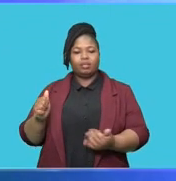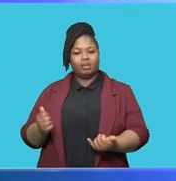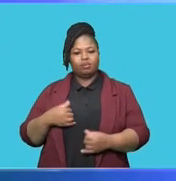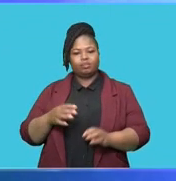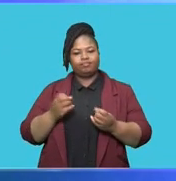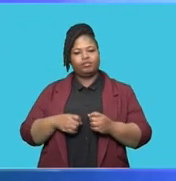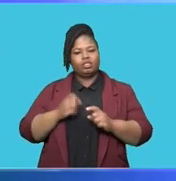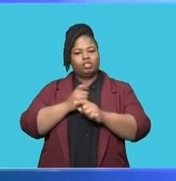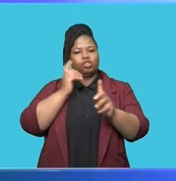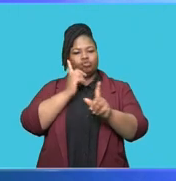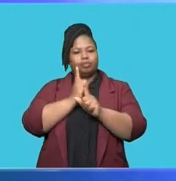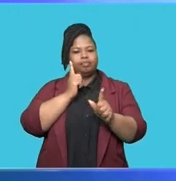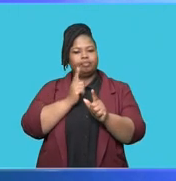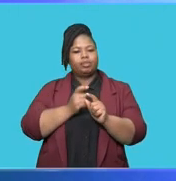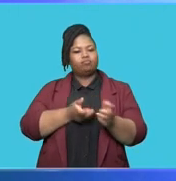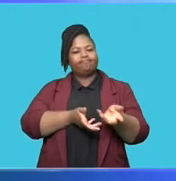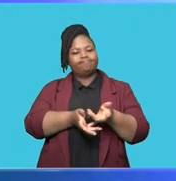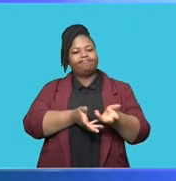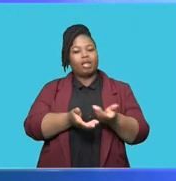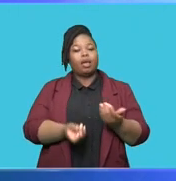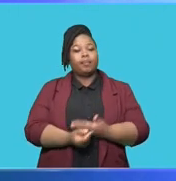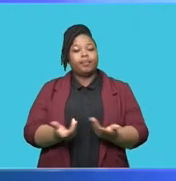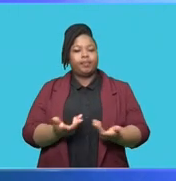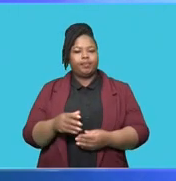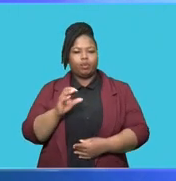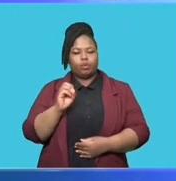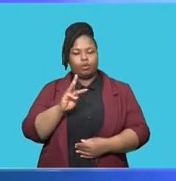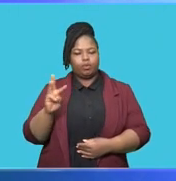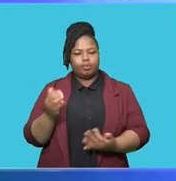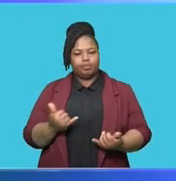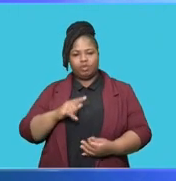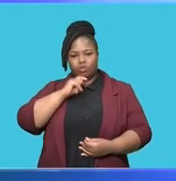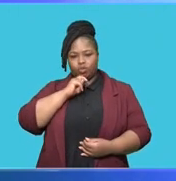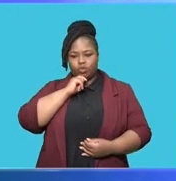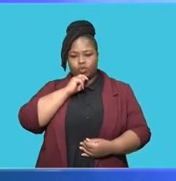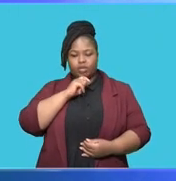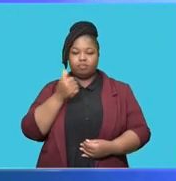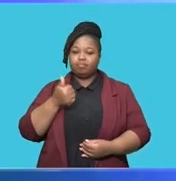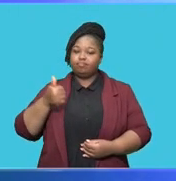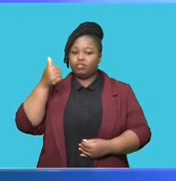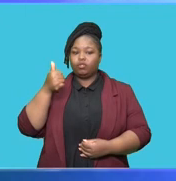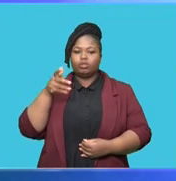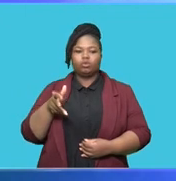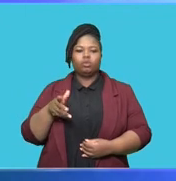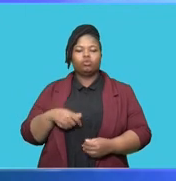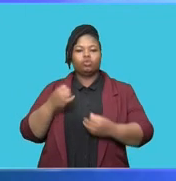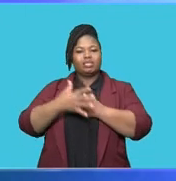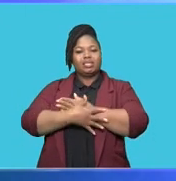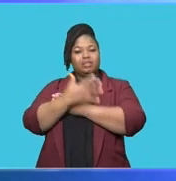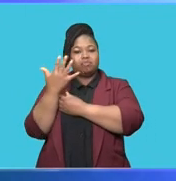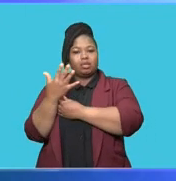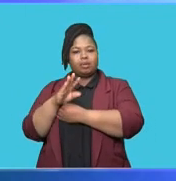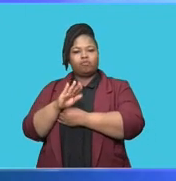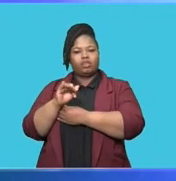wase malokishini ebibanjelwe eOrlando namhlanje ekuseni. Le ngxoxo beyisingathelwe ngaphansi komthetho weBRICS noma komphembi weBRICS